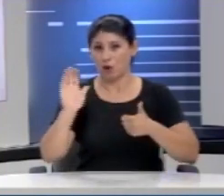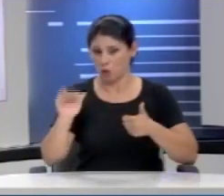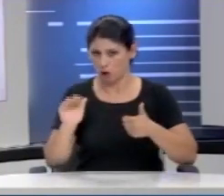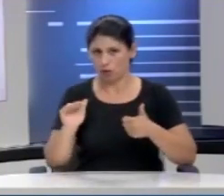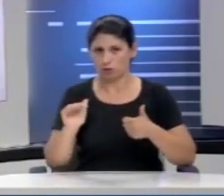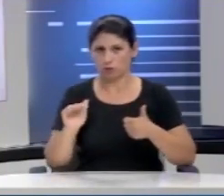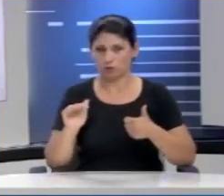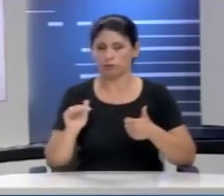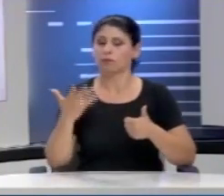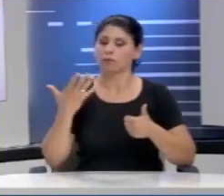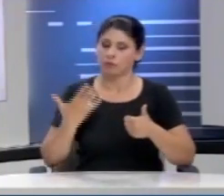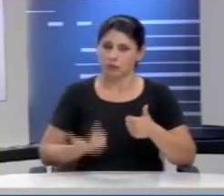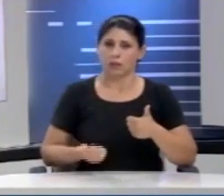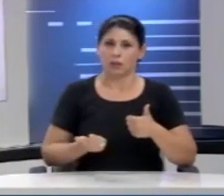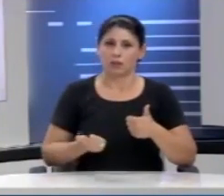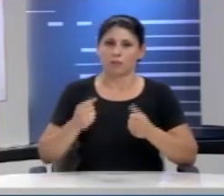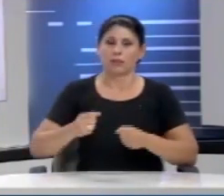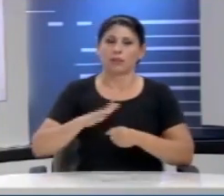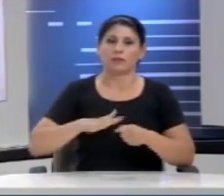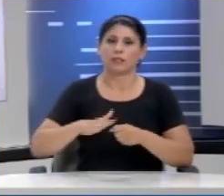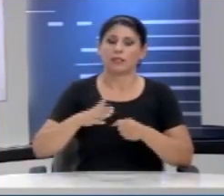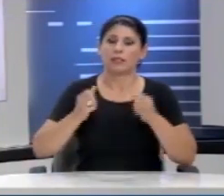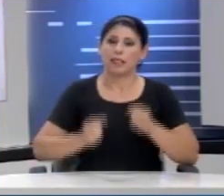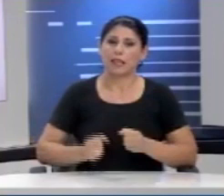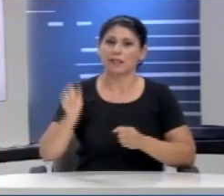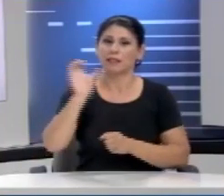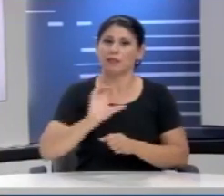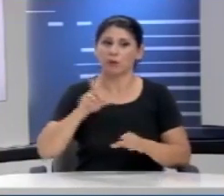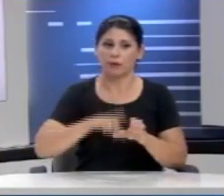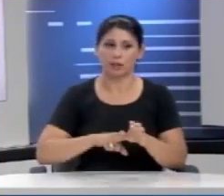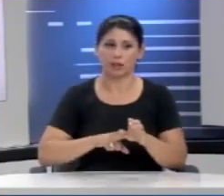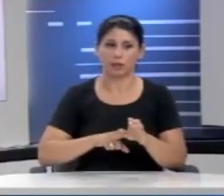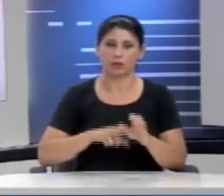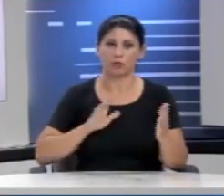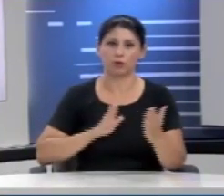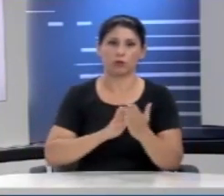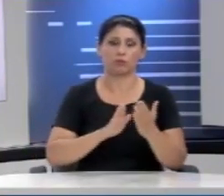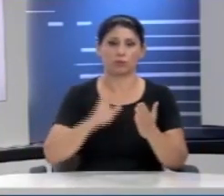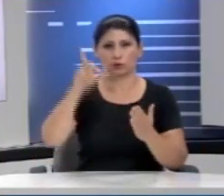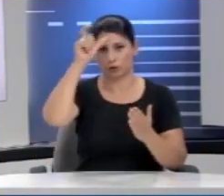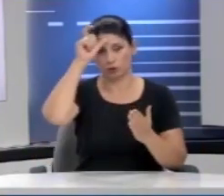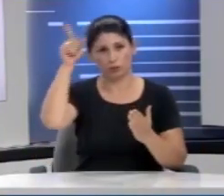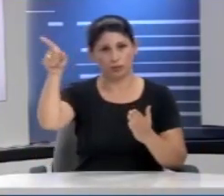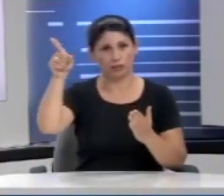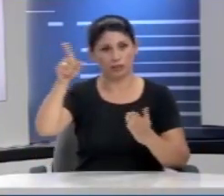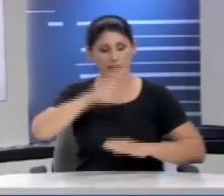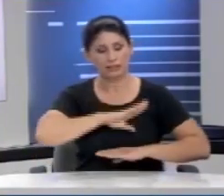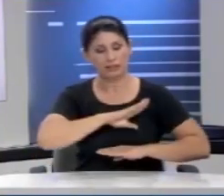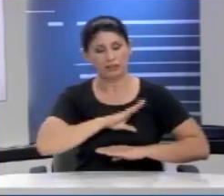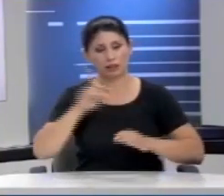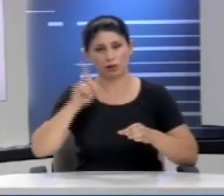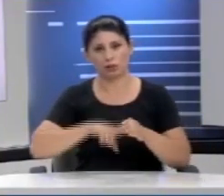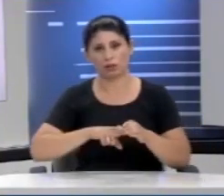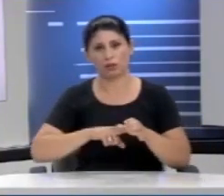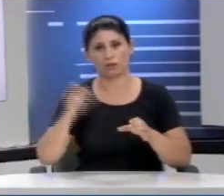Ιουλίου συνυπάρχουν με τη βασική θέση της Ευρωπαϊκής Ένωσης που αντιμετωπίζει την Τουρκία ως στρατηγικό εταίρο